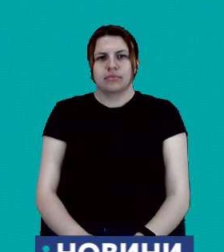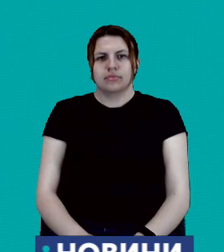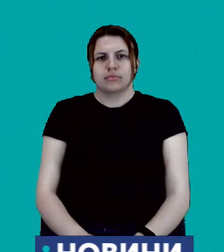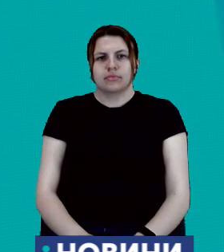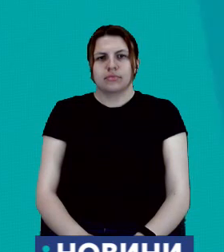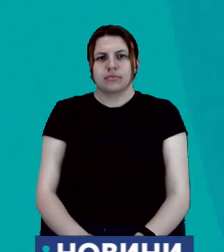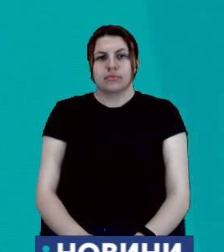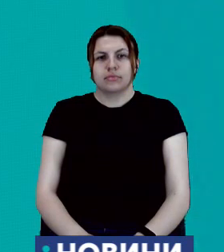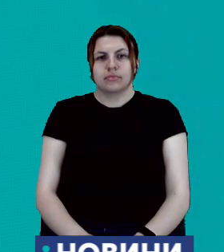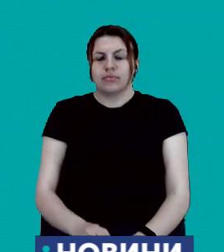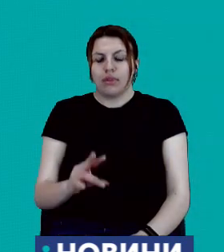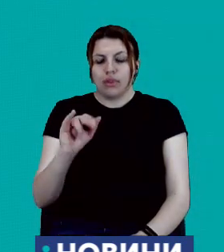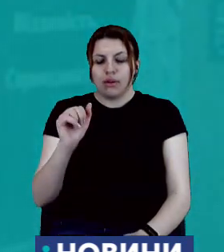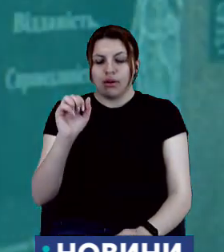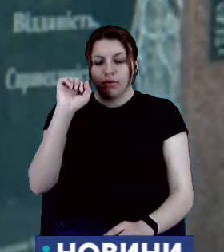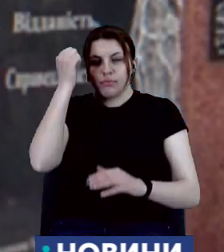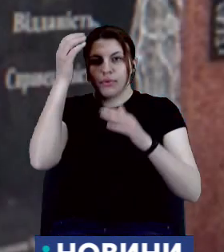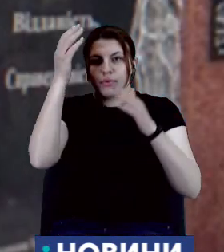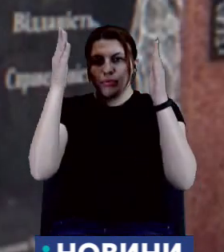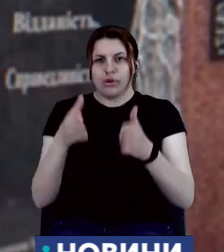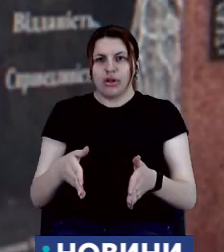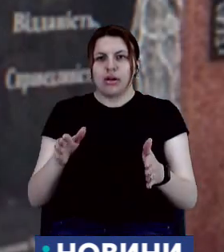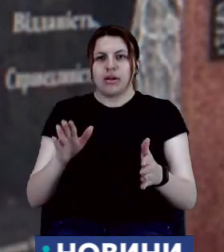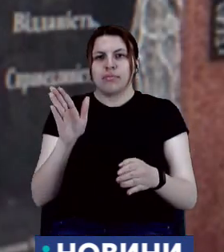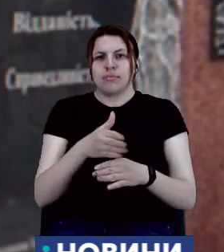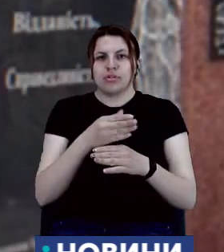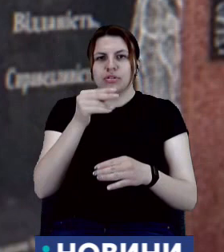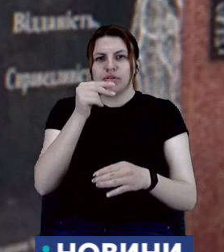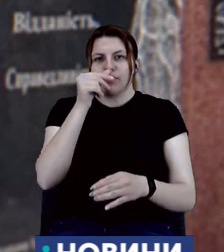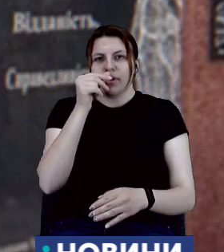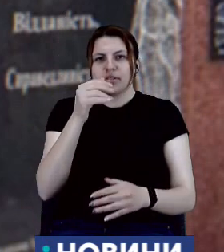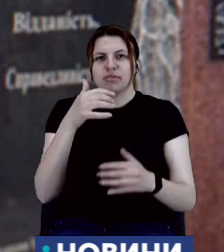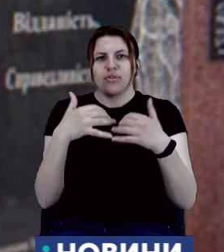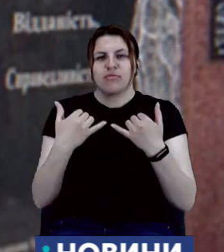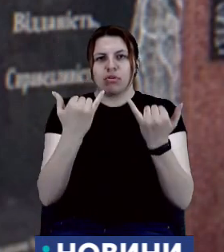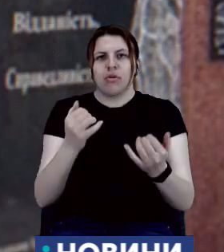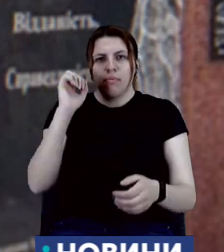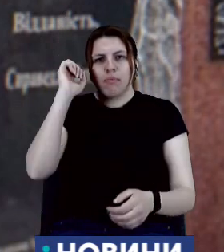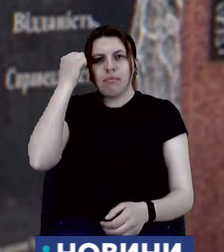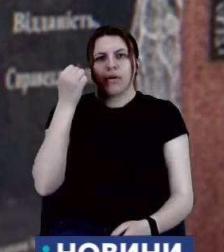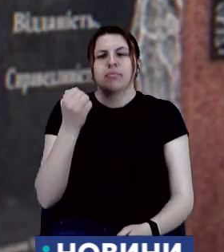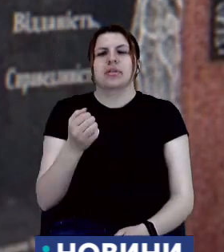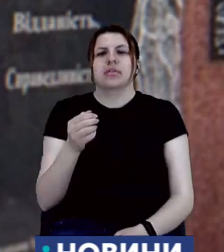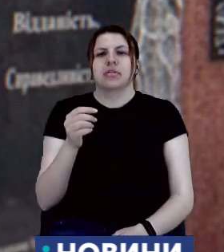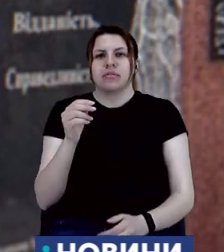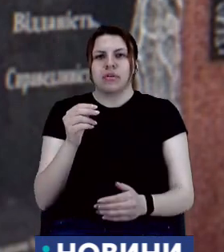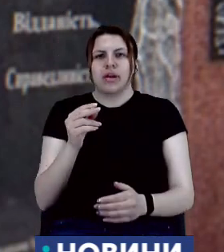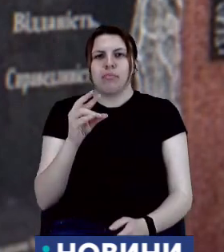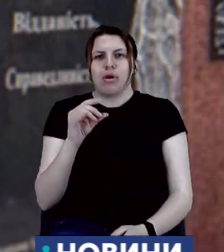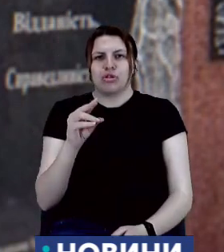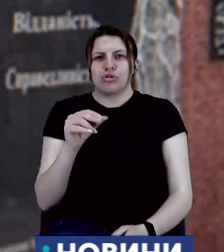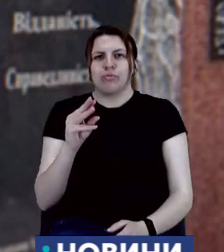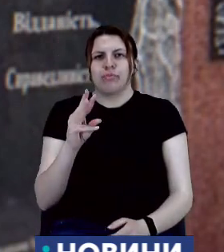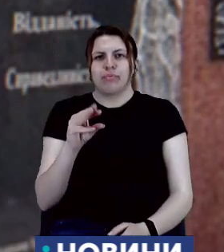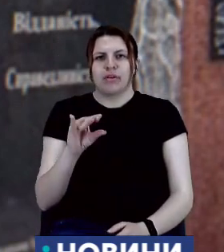На меморіалі між Слов'янськом та Краматорськом вшанували пам'ять 13 членів екіпажу Мі-8, у тому числі генерал-майора Сергія